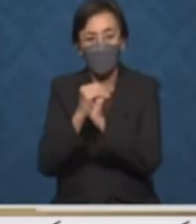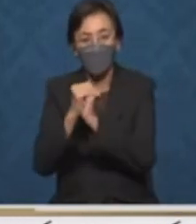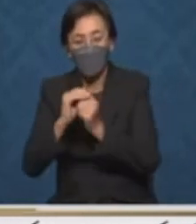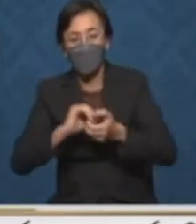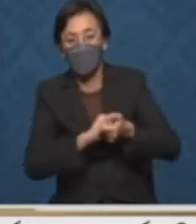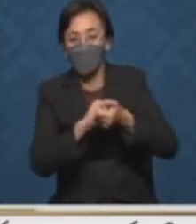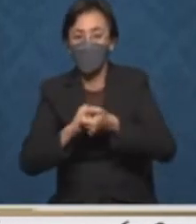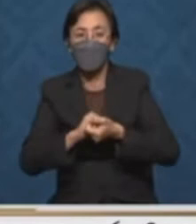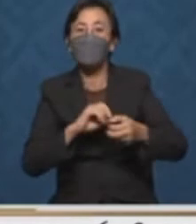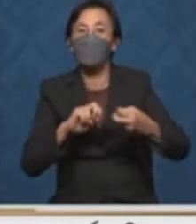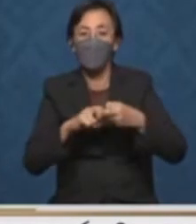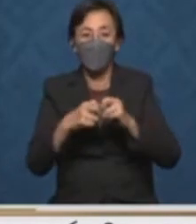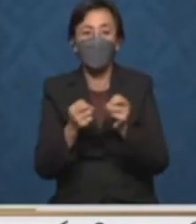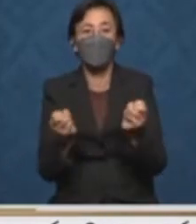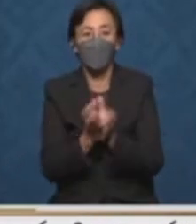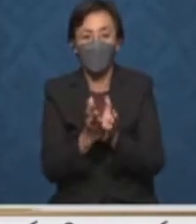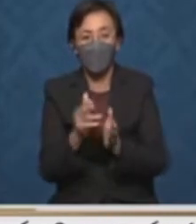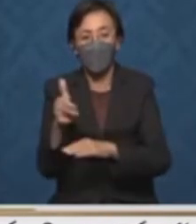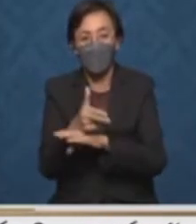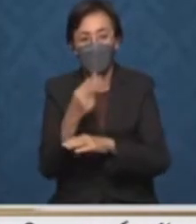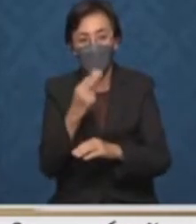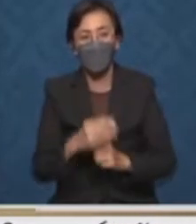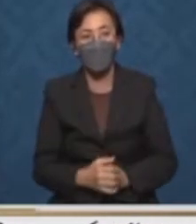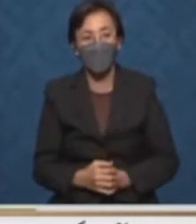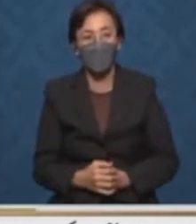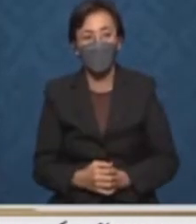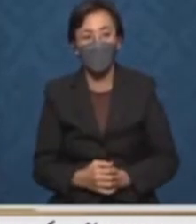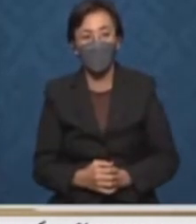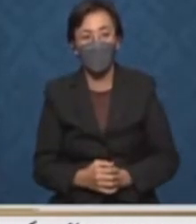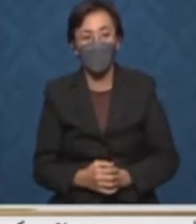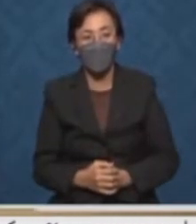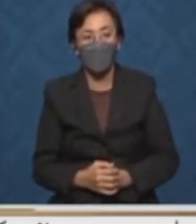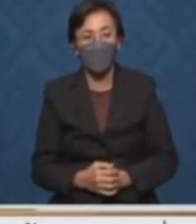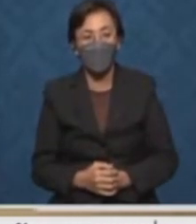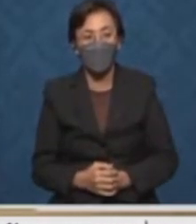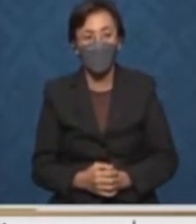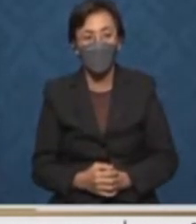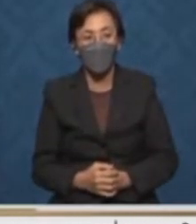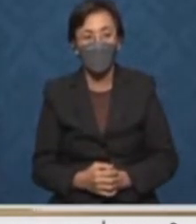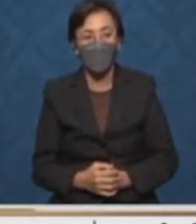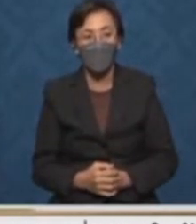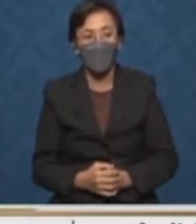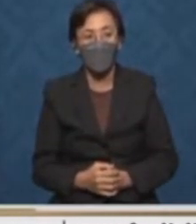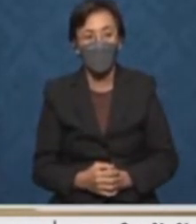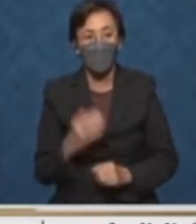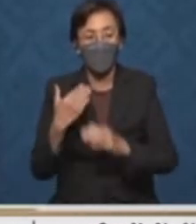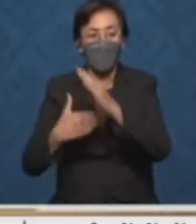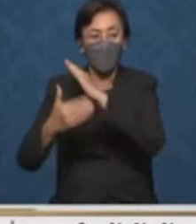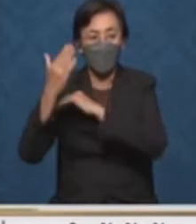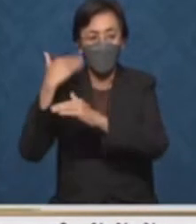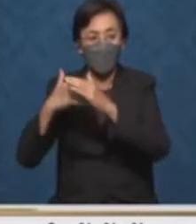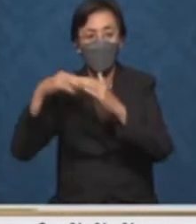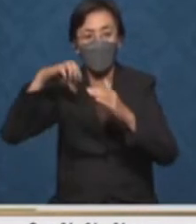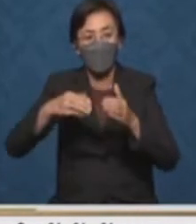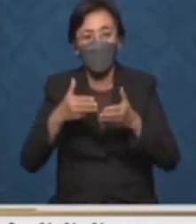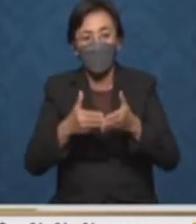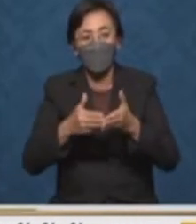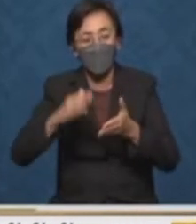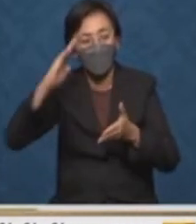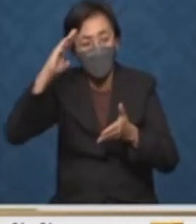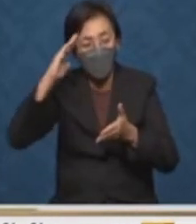ขออนุญาตเปิดคลิปเลยครับ ณขณะนี้เลยว่าประวัติศาสตร์ของกองทัพเรือที่ผ่านมาเป็นร้อย